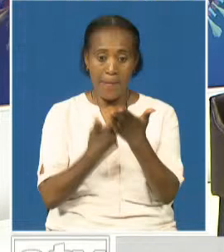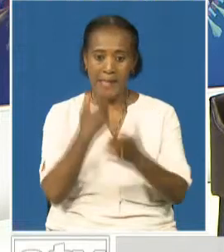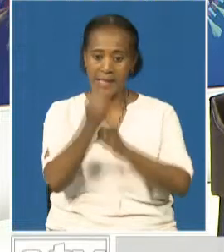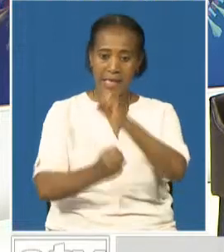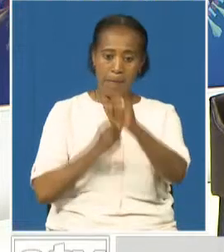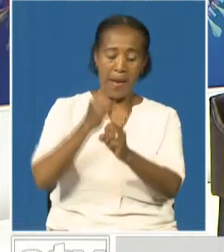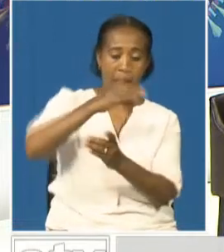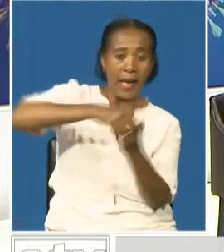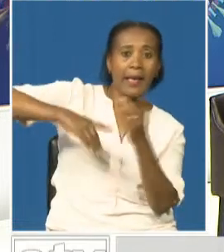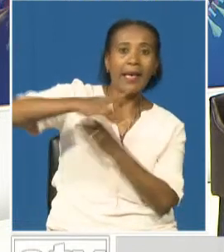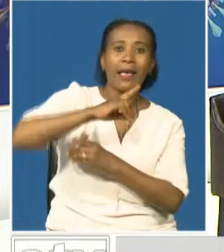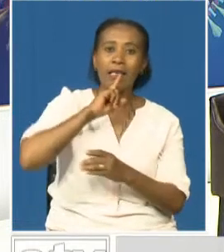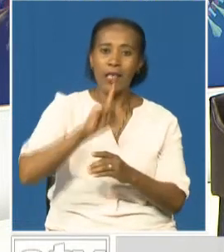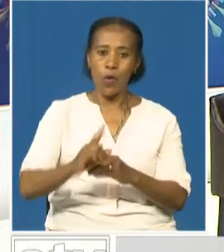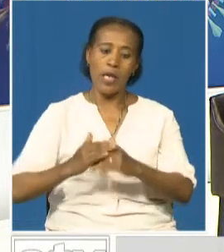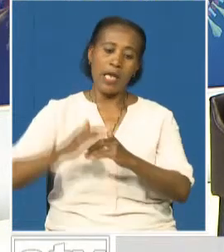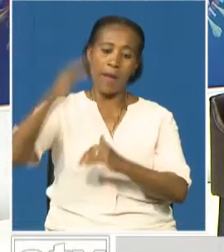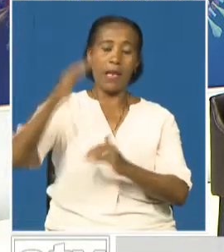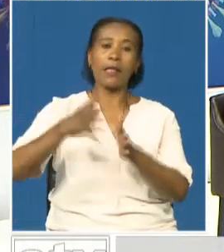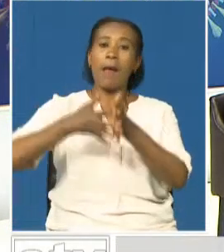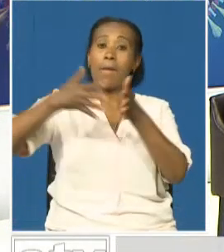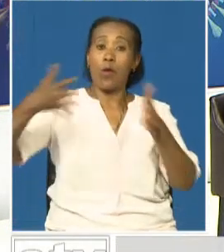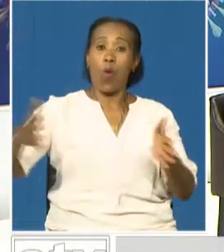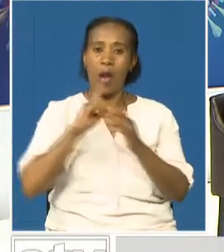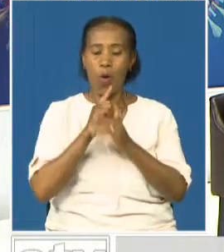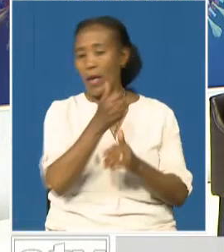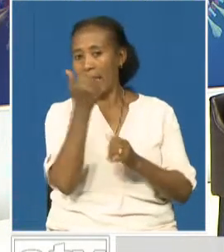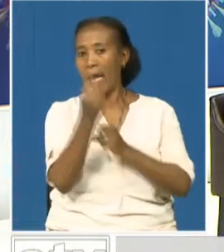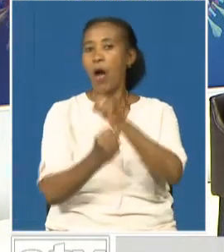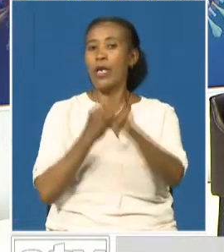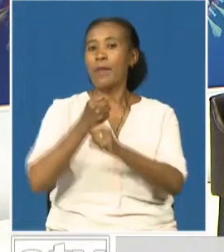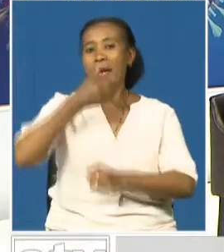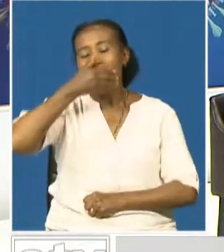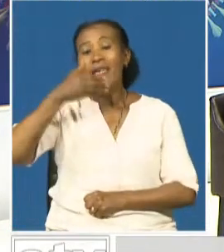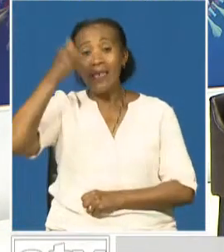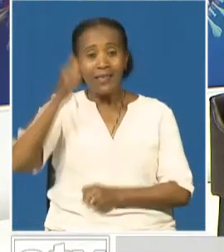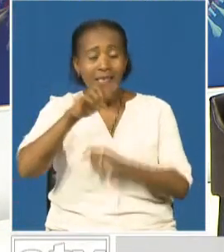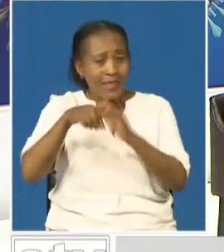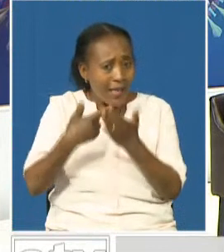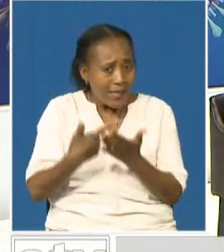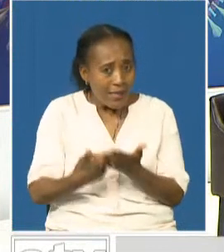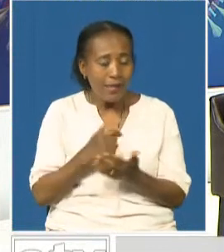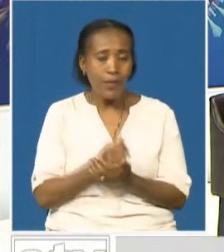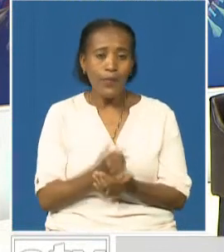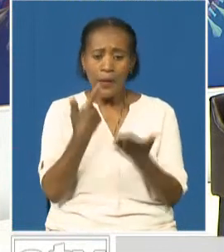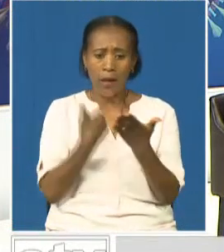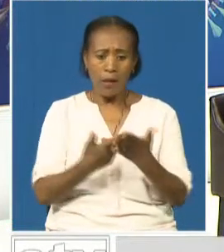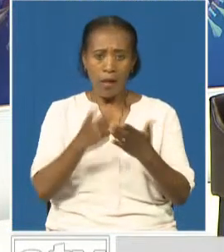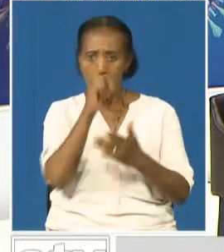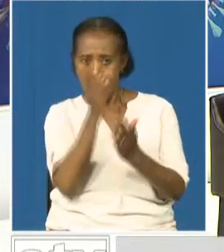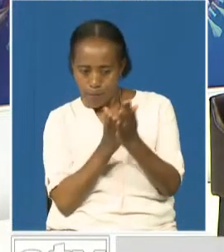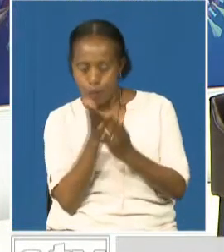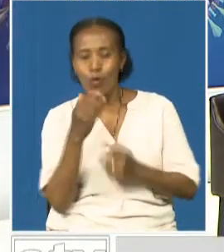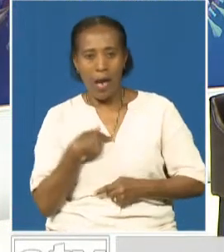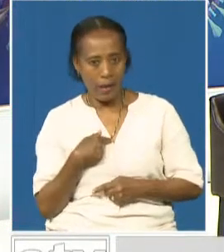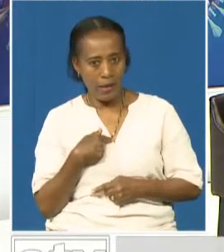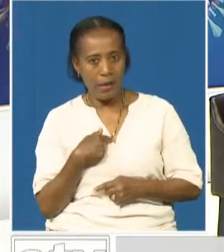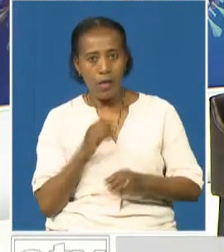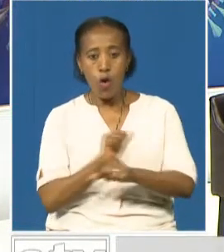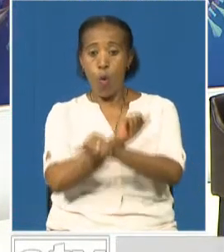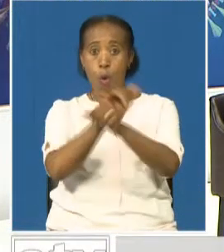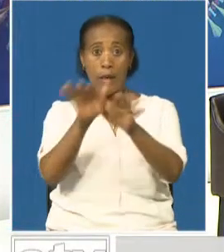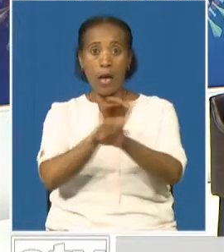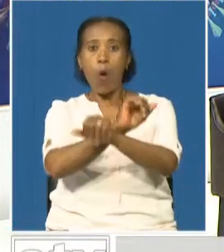እድሜ ክልል ነው የበለጠ የሚጎላው ከሌላው እድሜ ይልቅ። ስለዚህ ይሄ በአንድ በኩል አለ። ግን